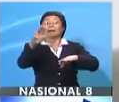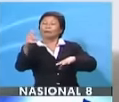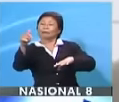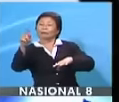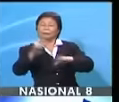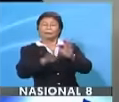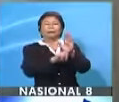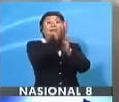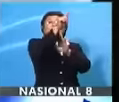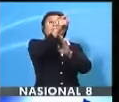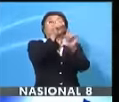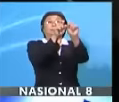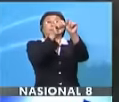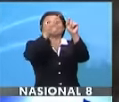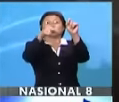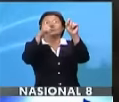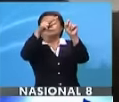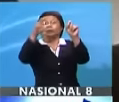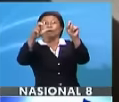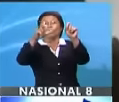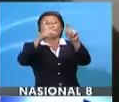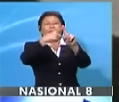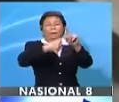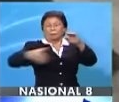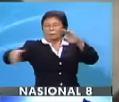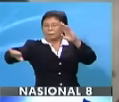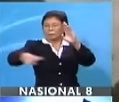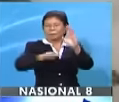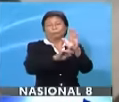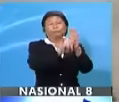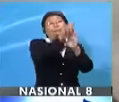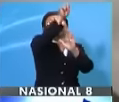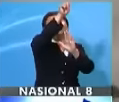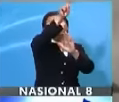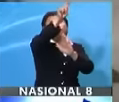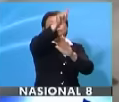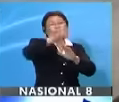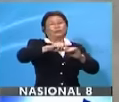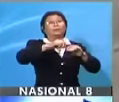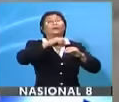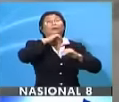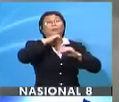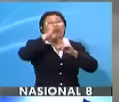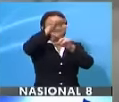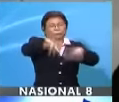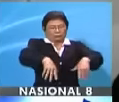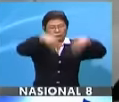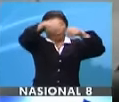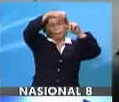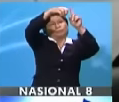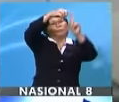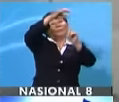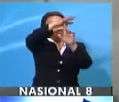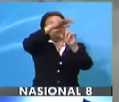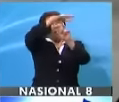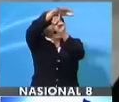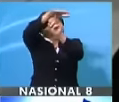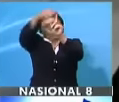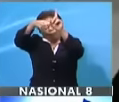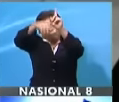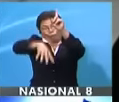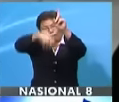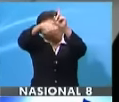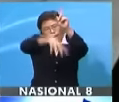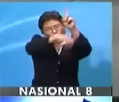ketinggian 11,300 kaki dari paras laut. Bantuan drop air selimut itu dilakukan petang semalam menggunakan dua buah